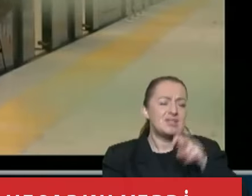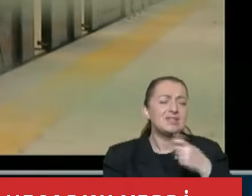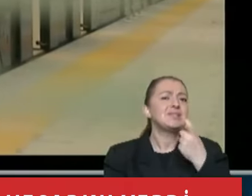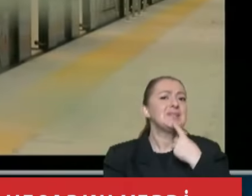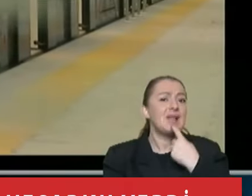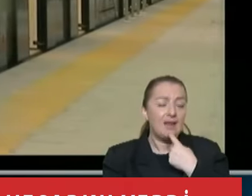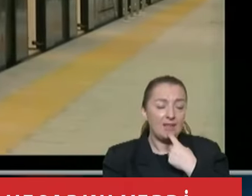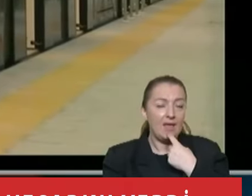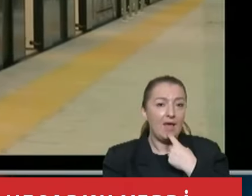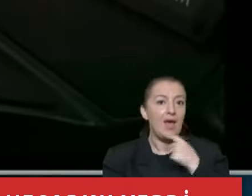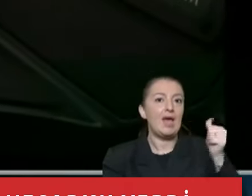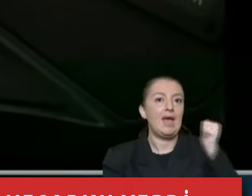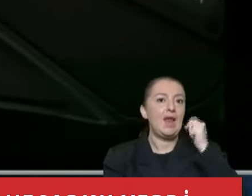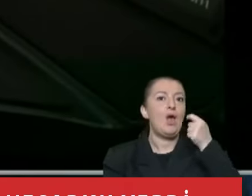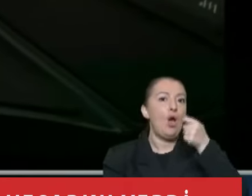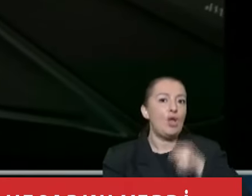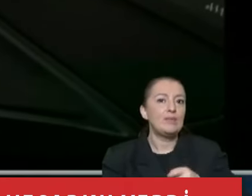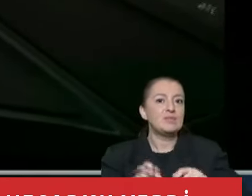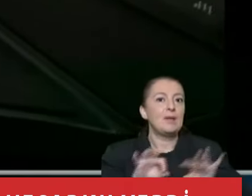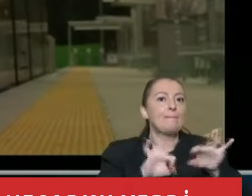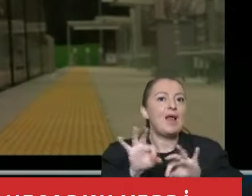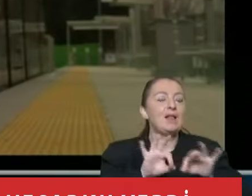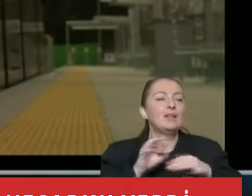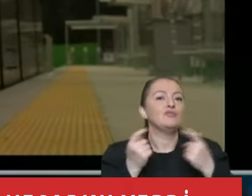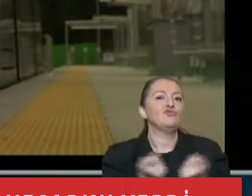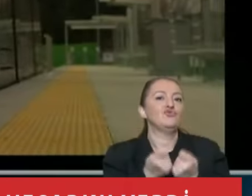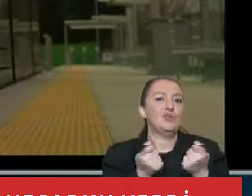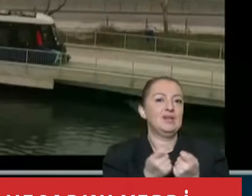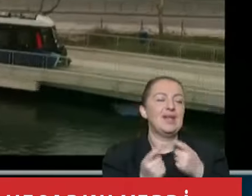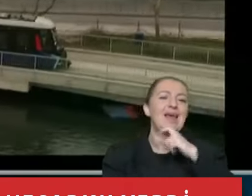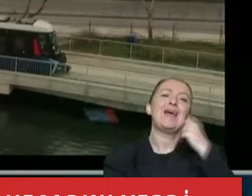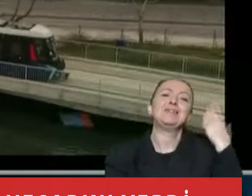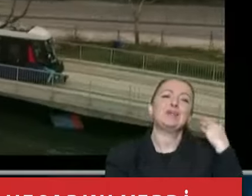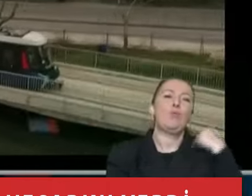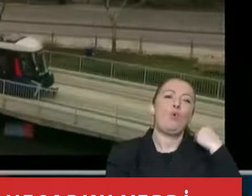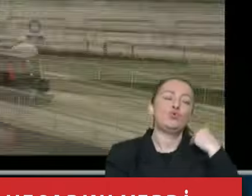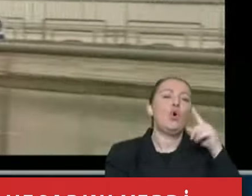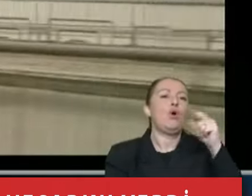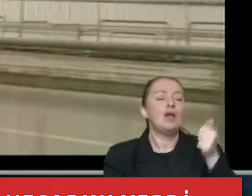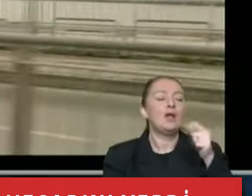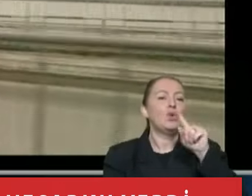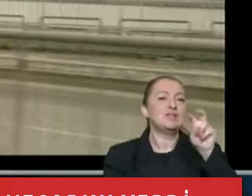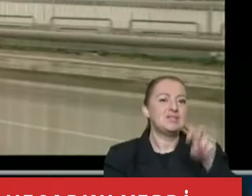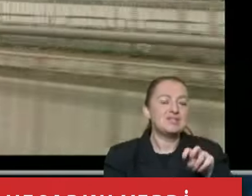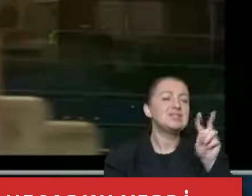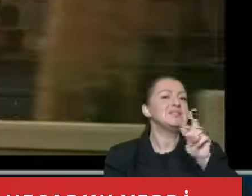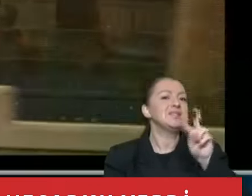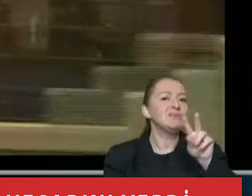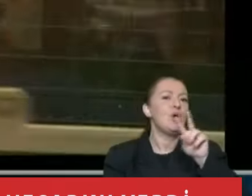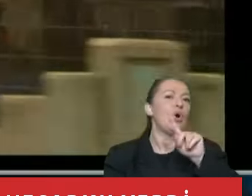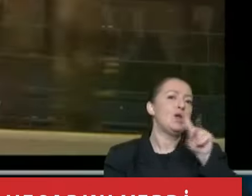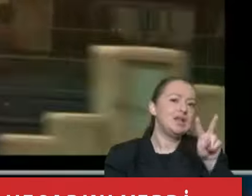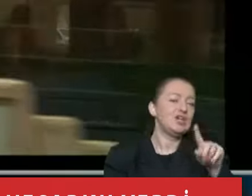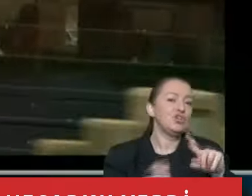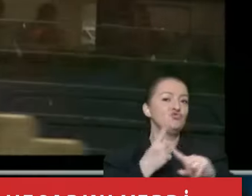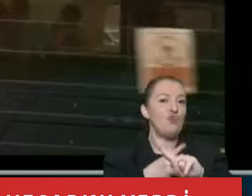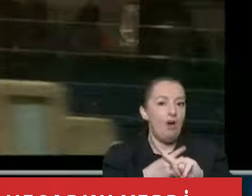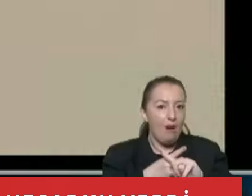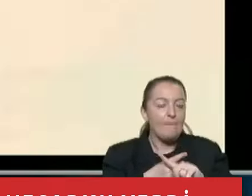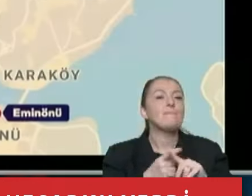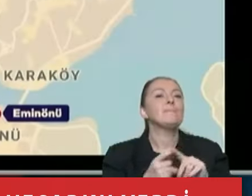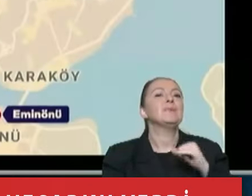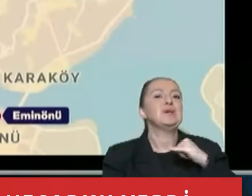yılda geri ödemesi planlanan işlerdir Yani 16'yı 18'i 20'yi 12 ile Çarpın